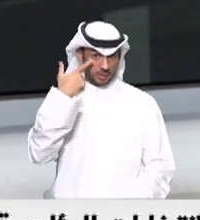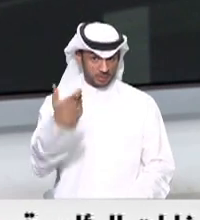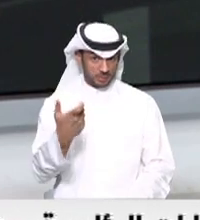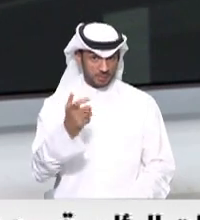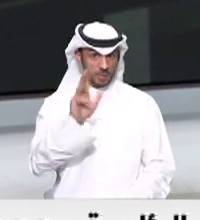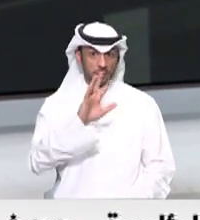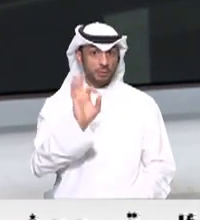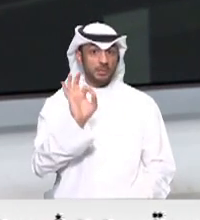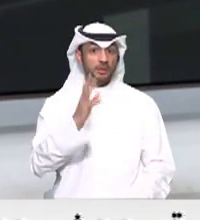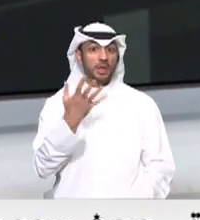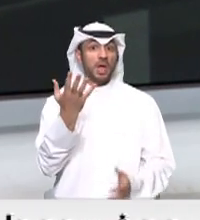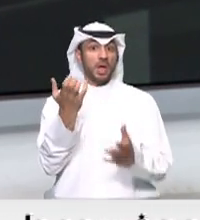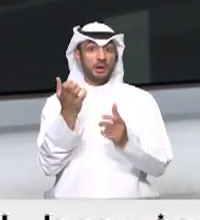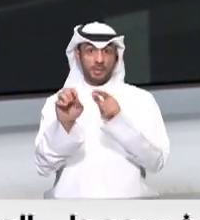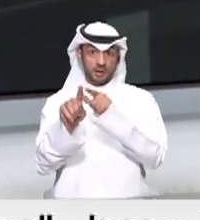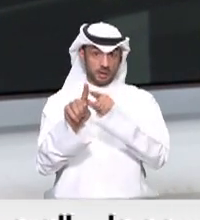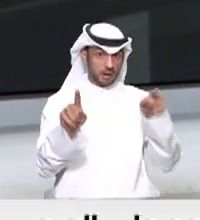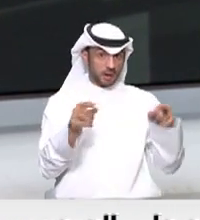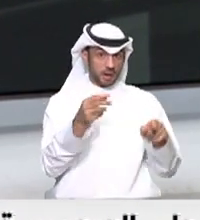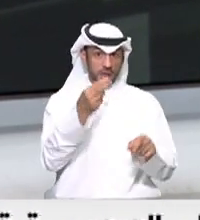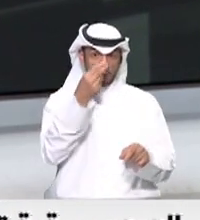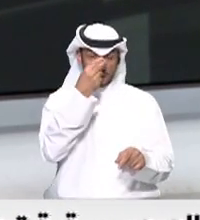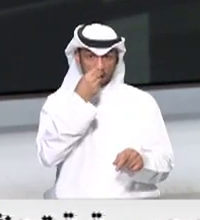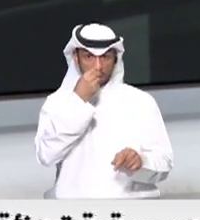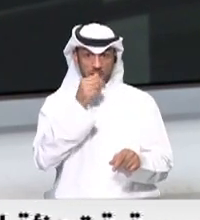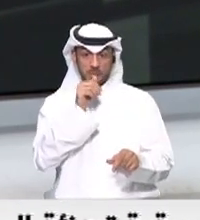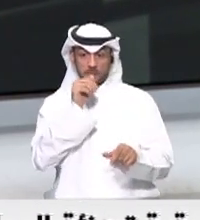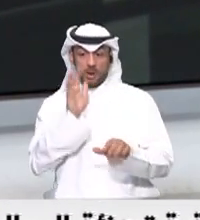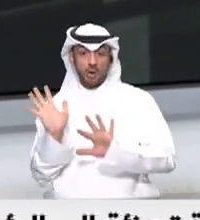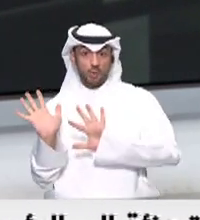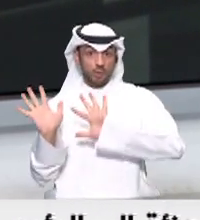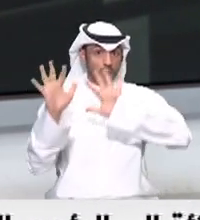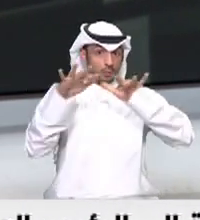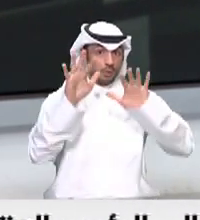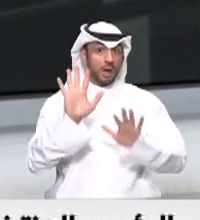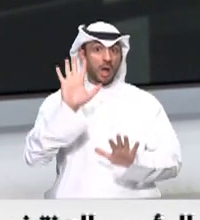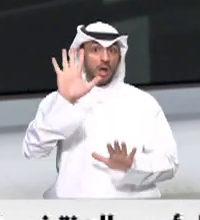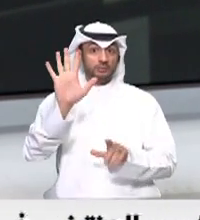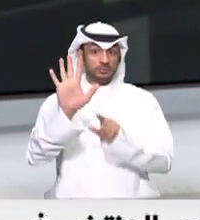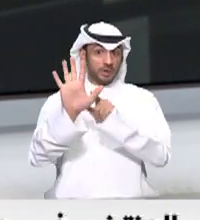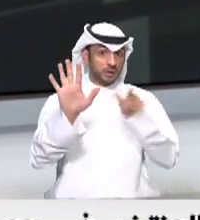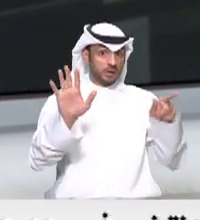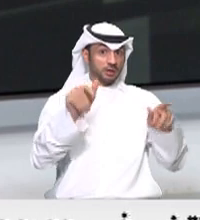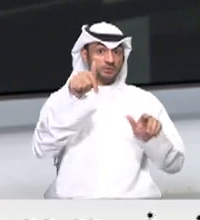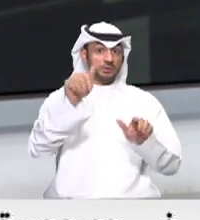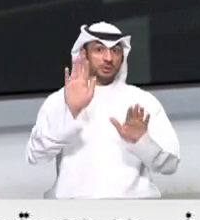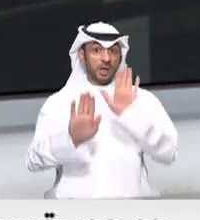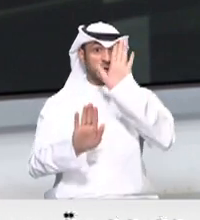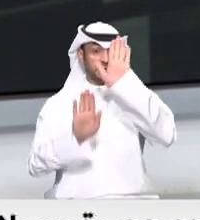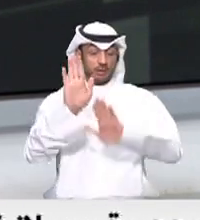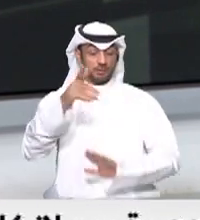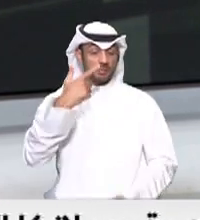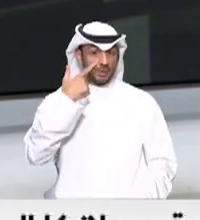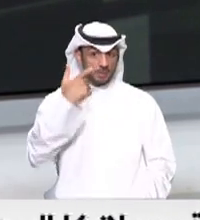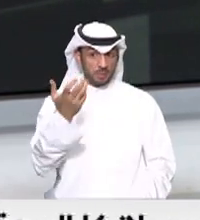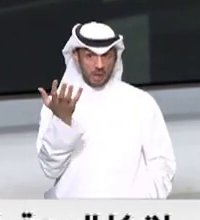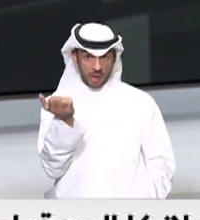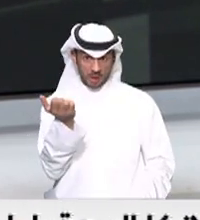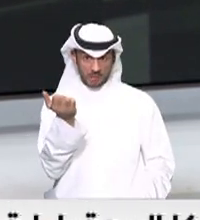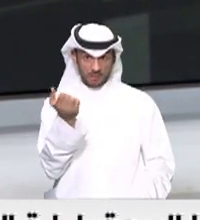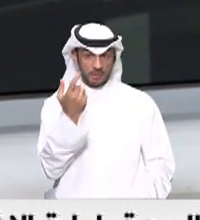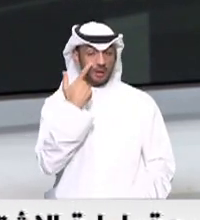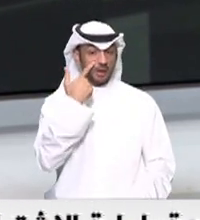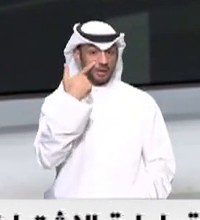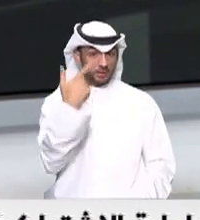الاربعاء وحتى يوم الخميس ارتفاع الامواج ايضا يصل الى خمسه وسته قدم فاجل اي نشاط بحري خلال الايام الاربعه من بعد